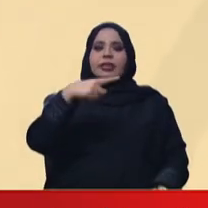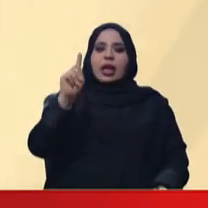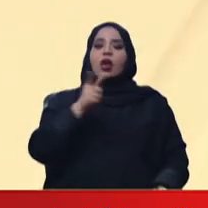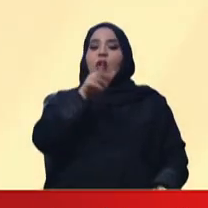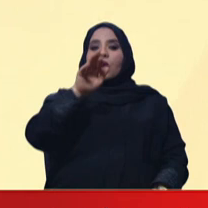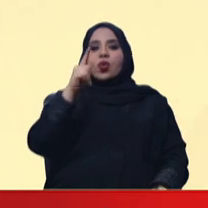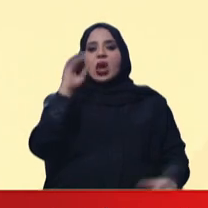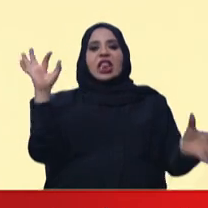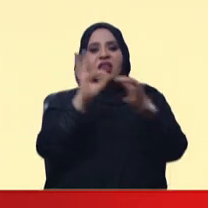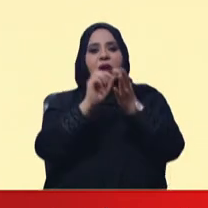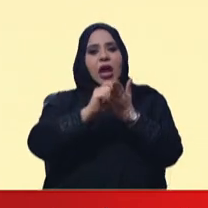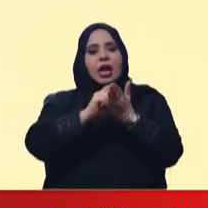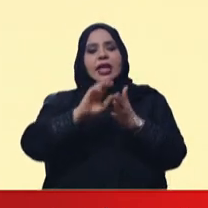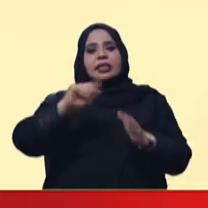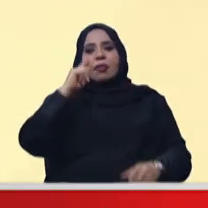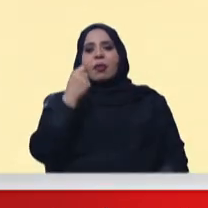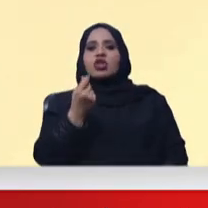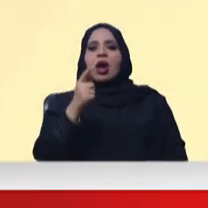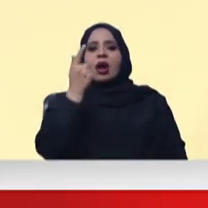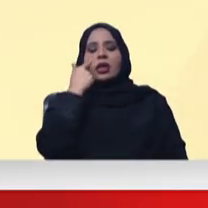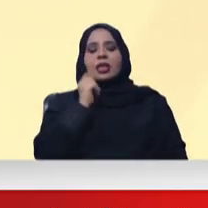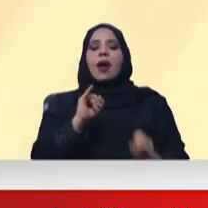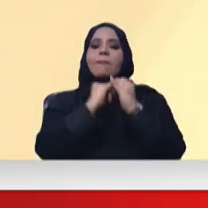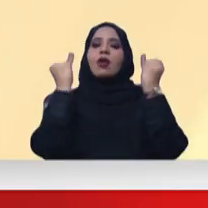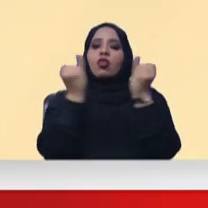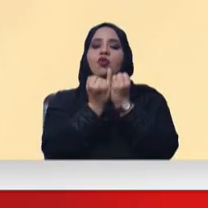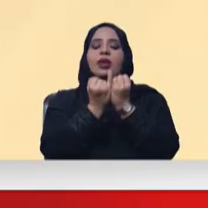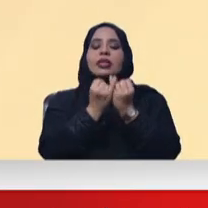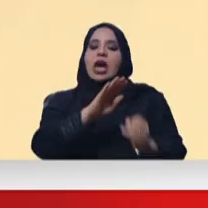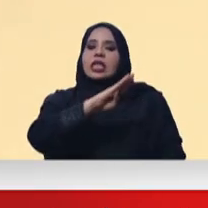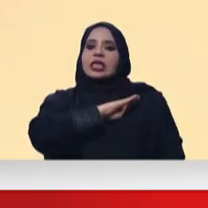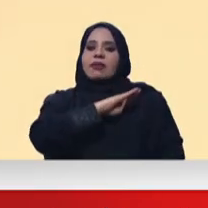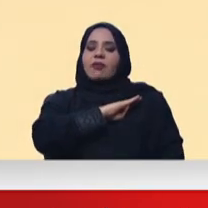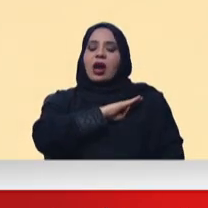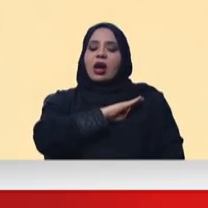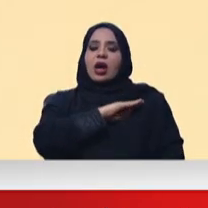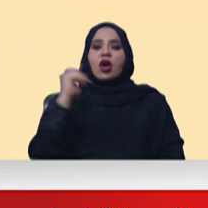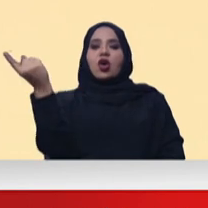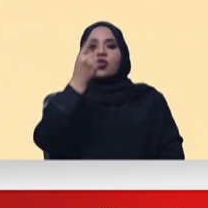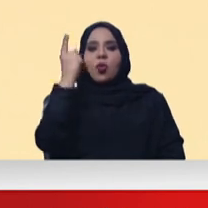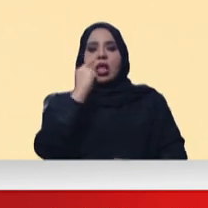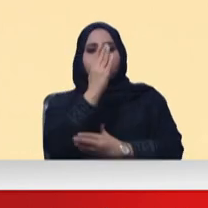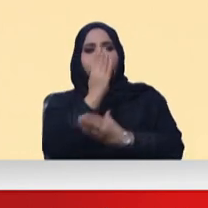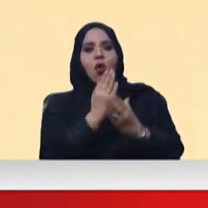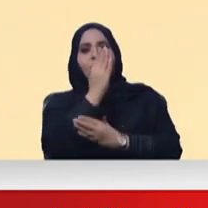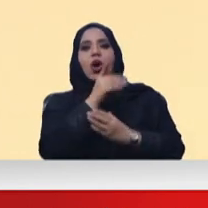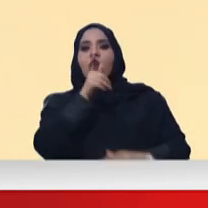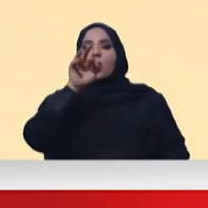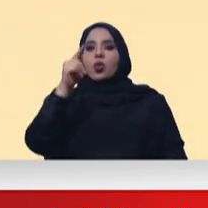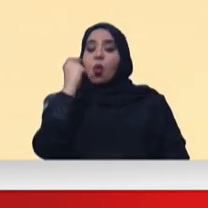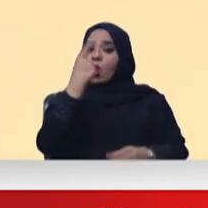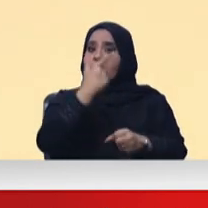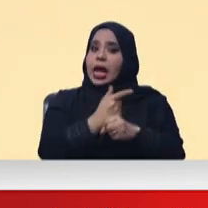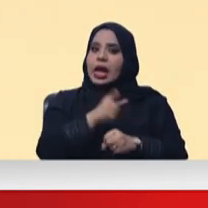اتفاقية شراء منظومة الدفاع الجوي صواريخ باتريوت والتي قال سمو ولي العهد أنها